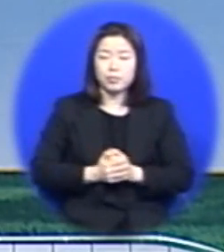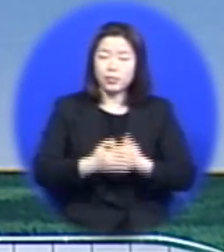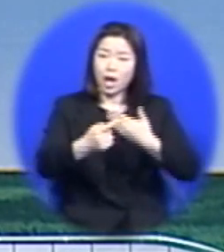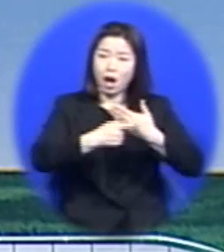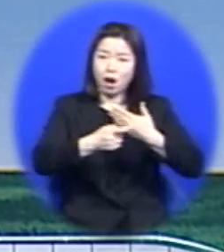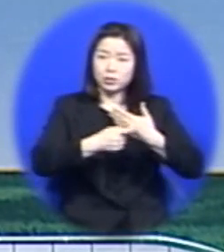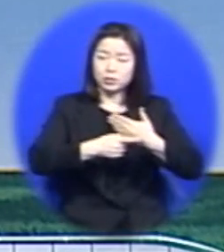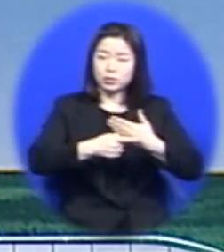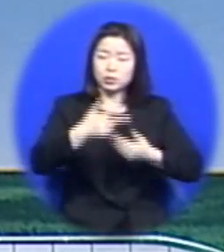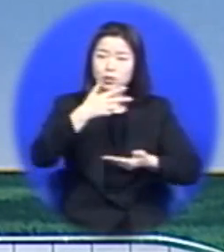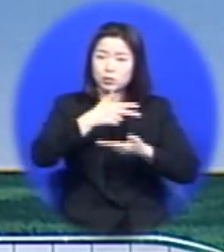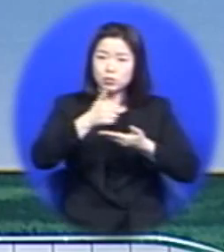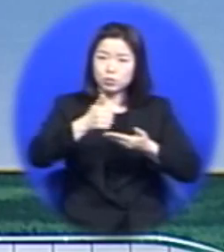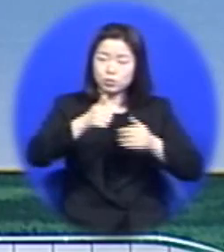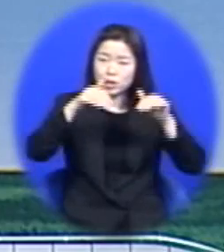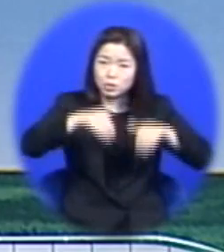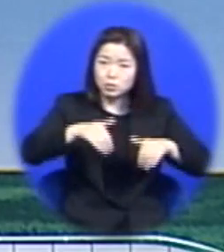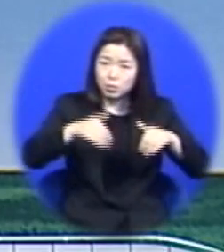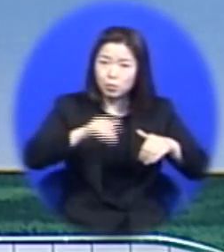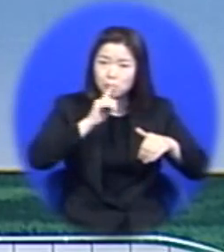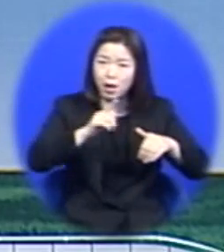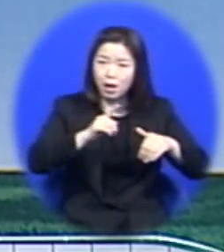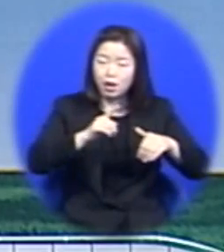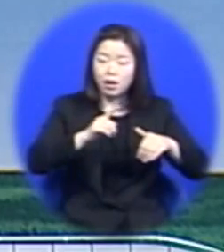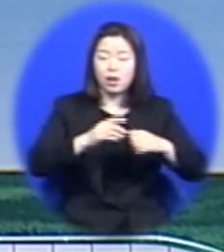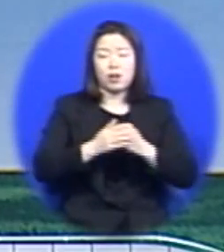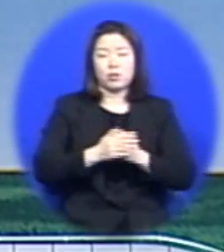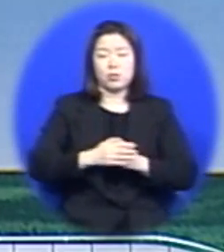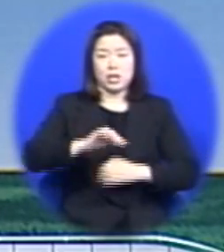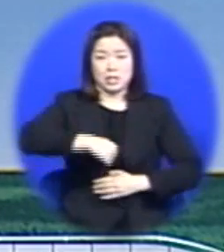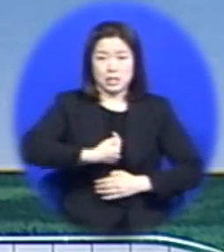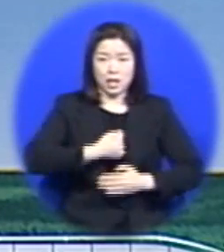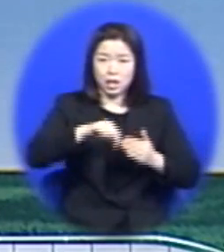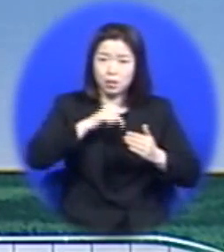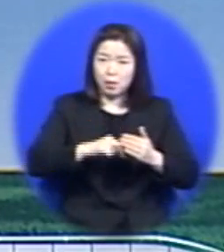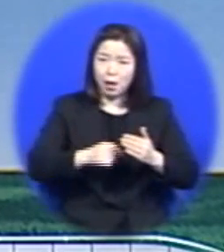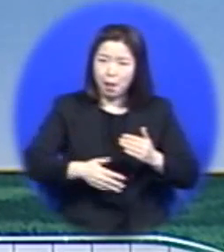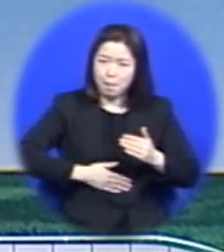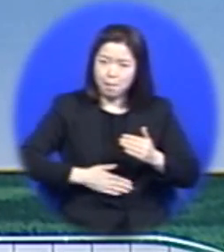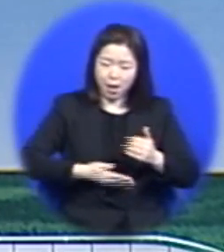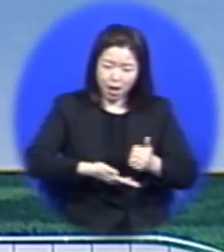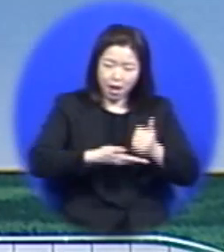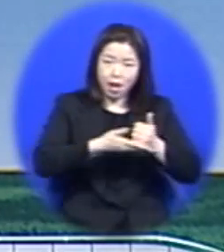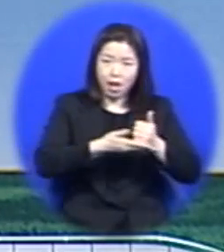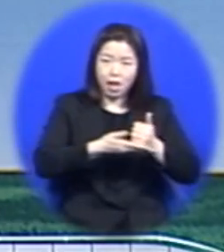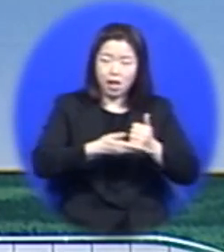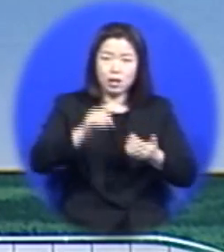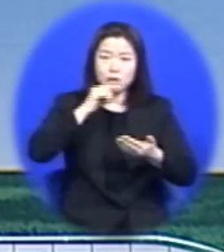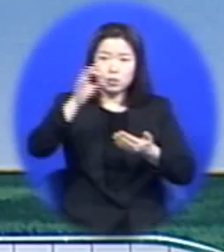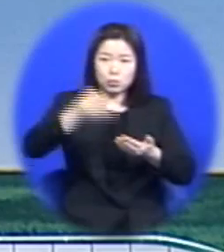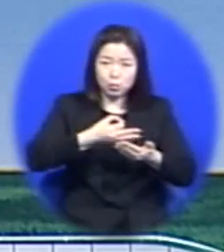겉으로는 주의 종이라고 하면서도 실제로는 자기네 배를 섬기는 사꾼 목사도 나오는 겁니다.